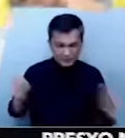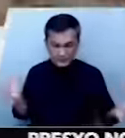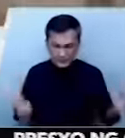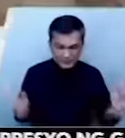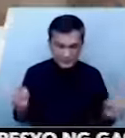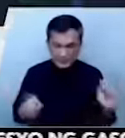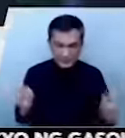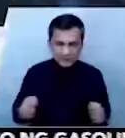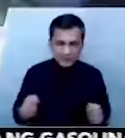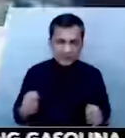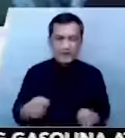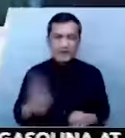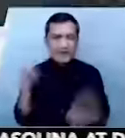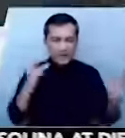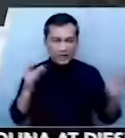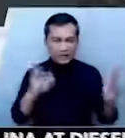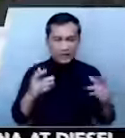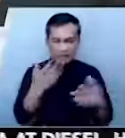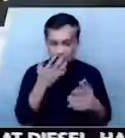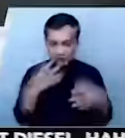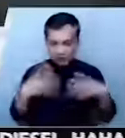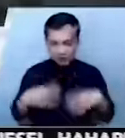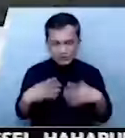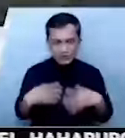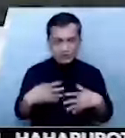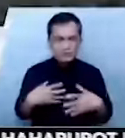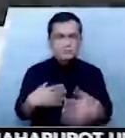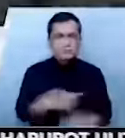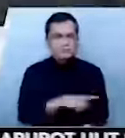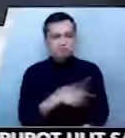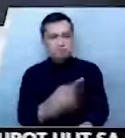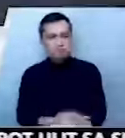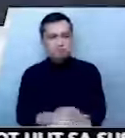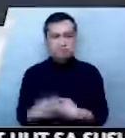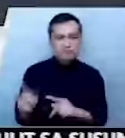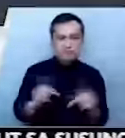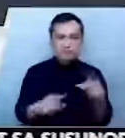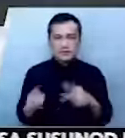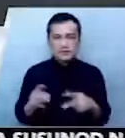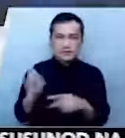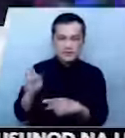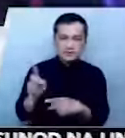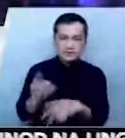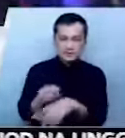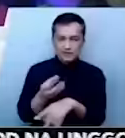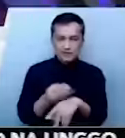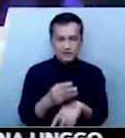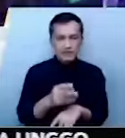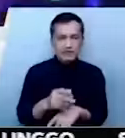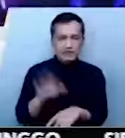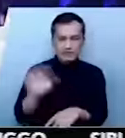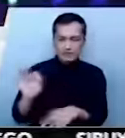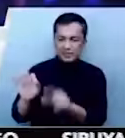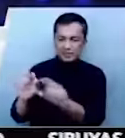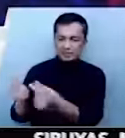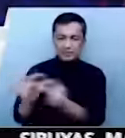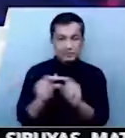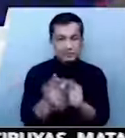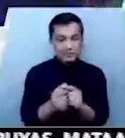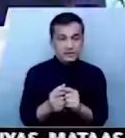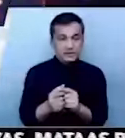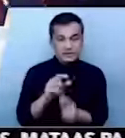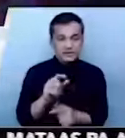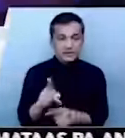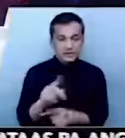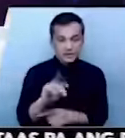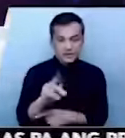Makukulay na costumes, energetic na performances. Yan ang pasiklaban ng siyam na grupo sa kasadyahan sa